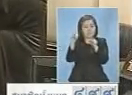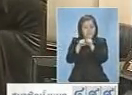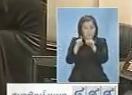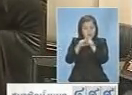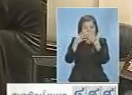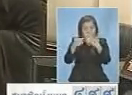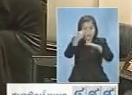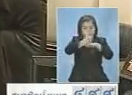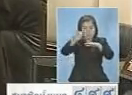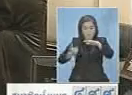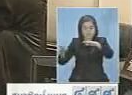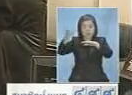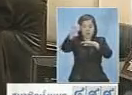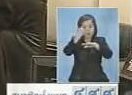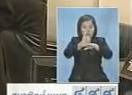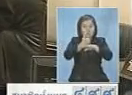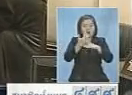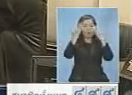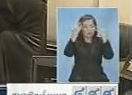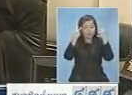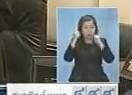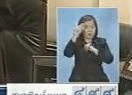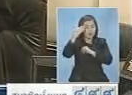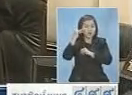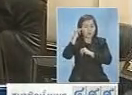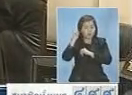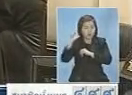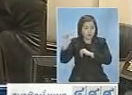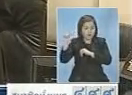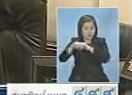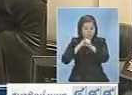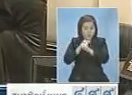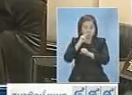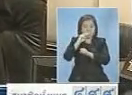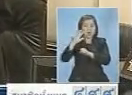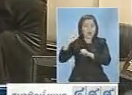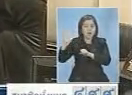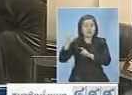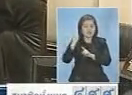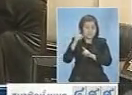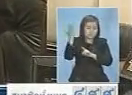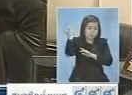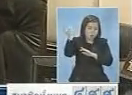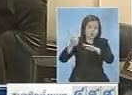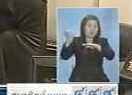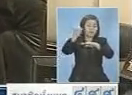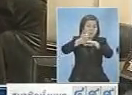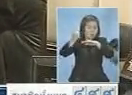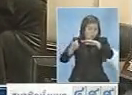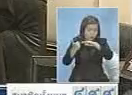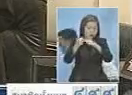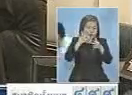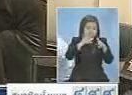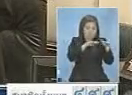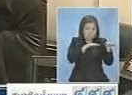ษณ์ปี2555ซึ่งที่จริงแล้วเรามาทำงบประมาณต่อจากท่านนะพวกท่านเตรียมไว้เกือบหมดแล้วเราเพียงแต่มาพิจารณาวาระ